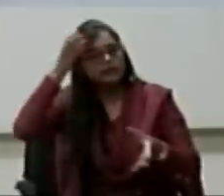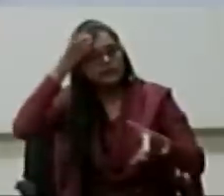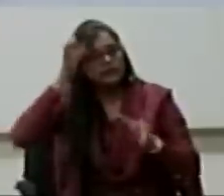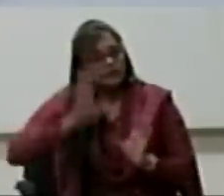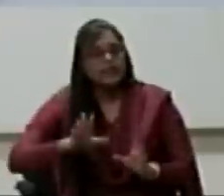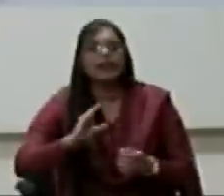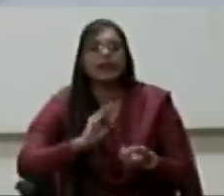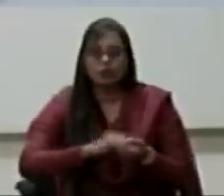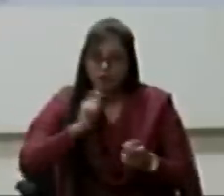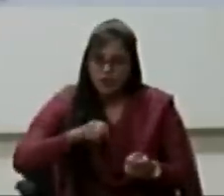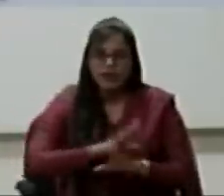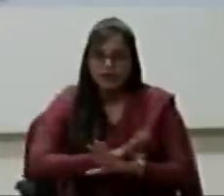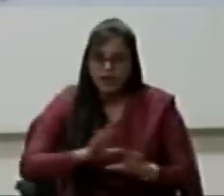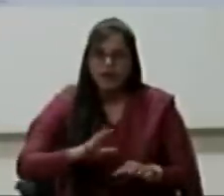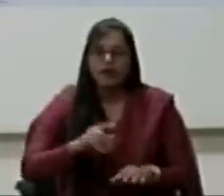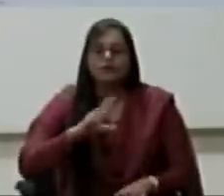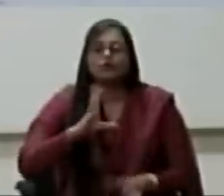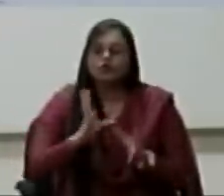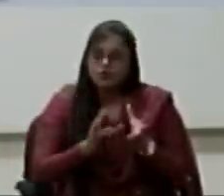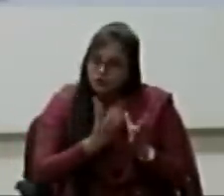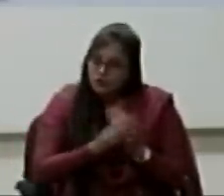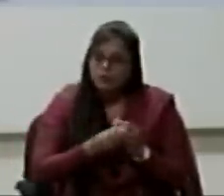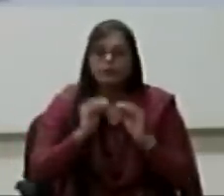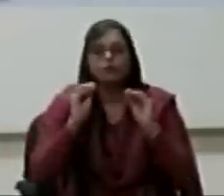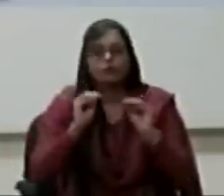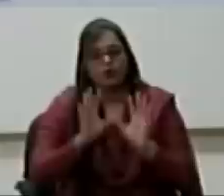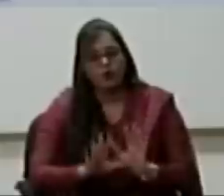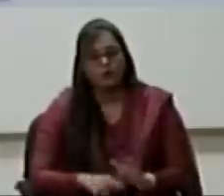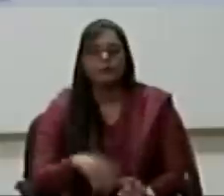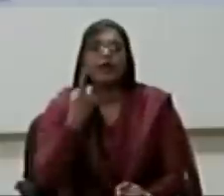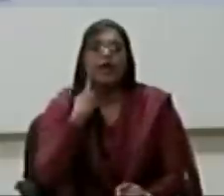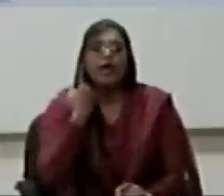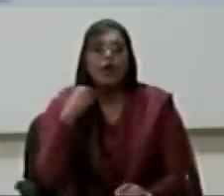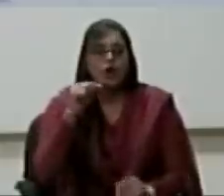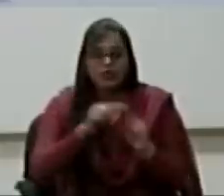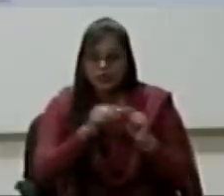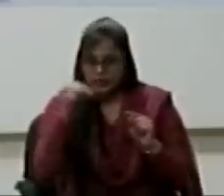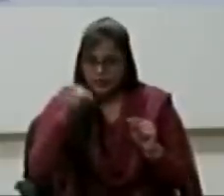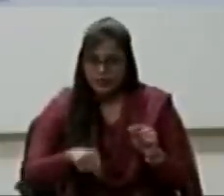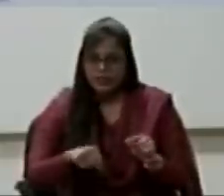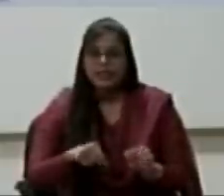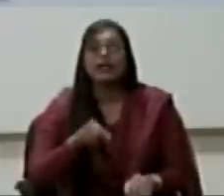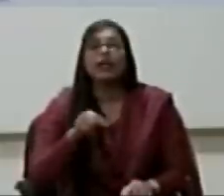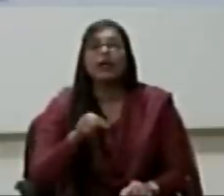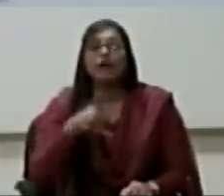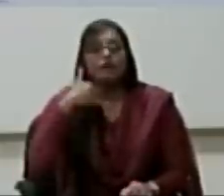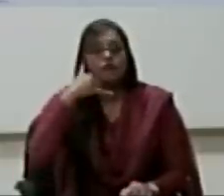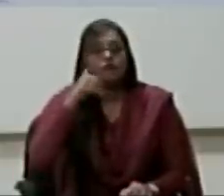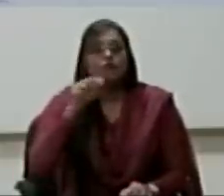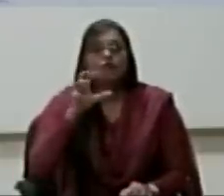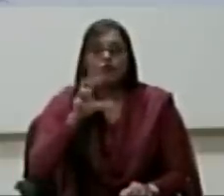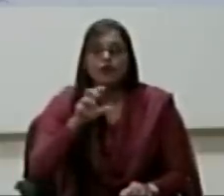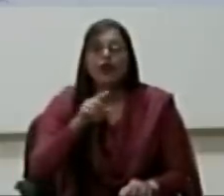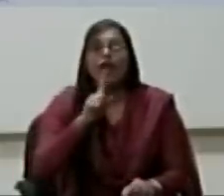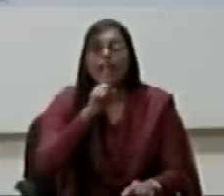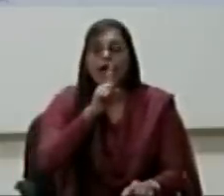ধরনের বিষয়গুলো সম্পর্কে ভালোভাবে পরামর্শ দেবেন। আমি গত 24 ঘন্টায় আমাদের স্বাস্থ্য বাতায়ন নামে যে হটলাইনটি আছে নাম্বার